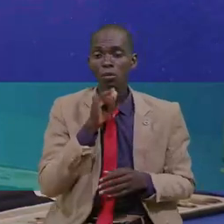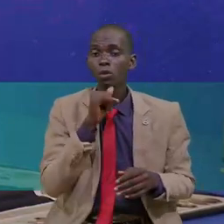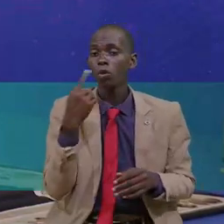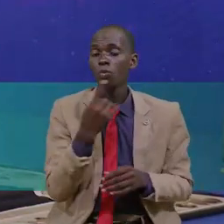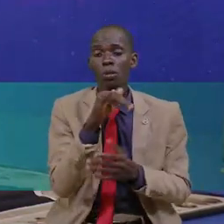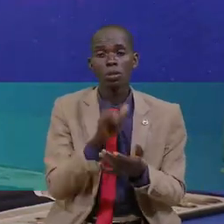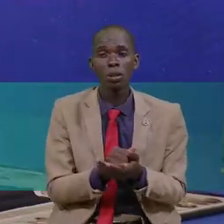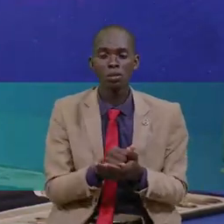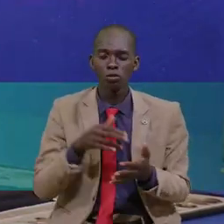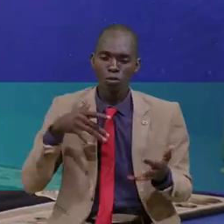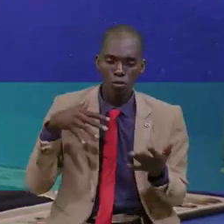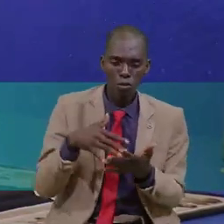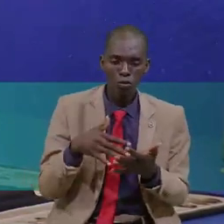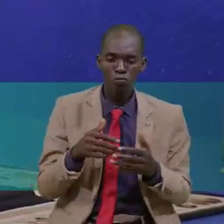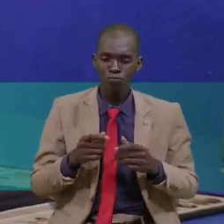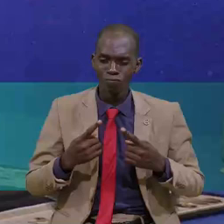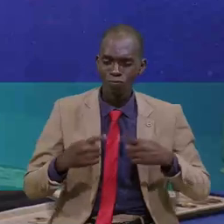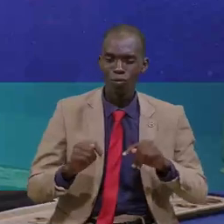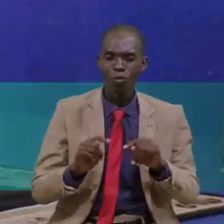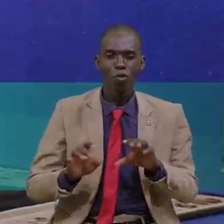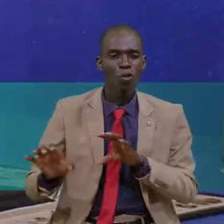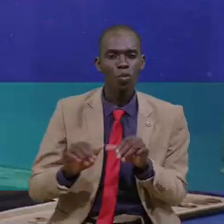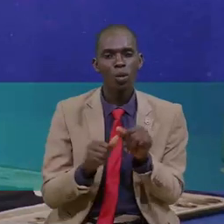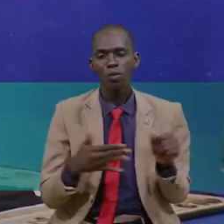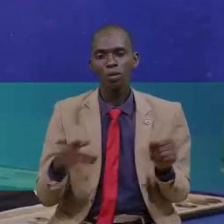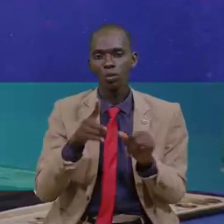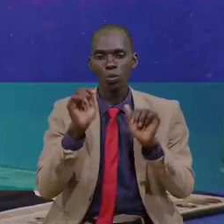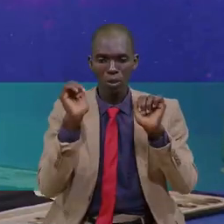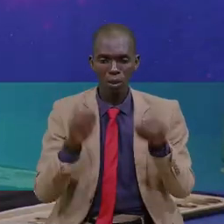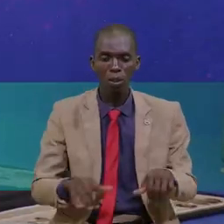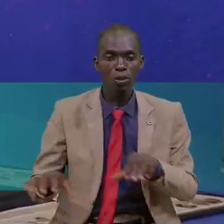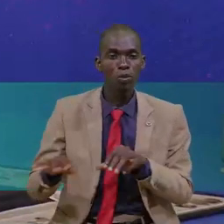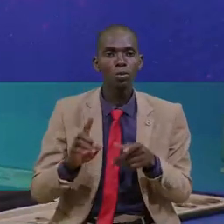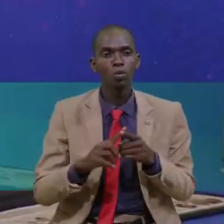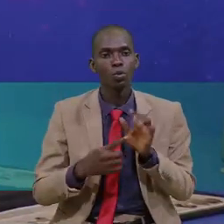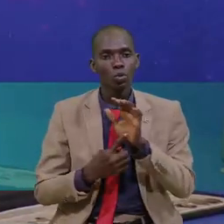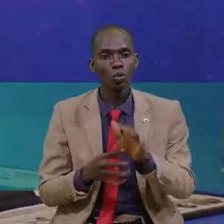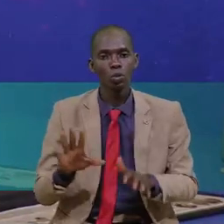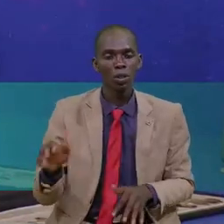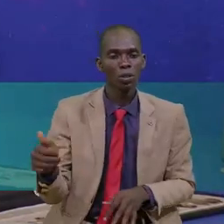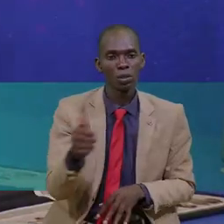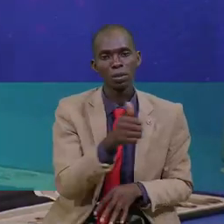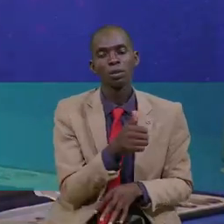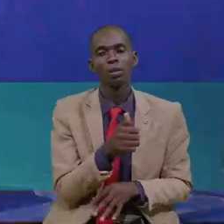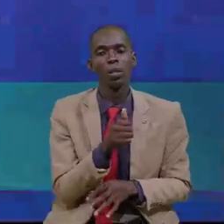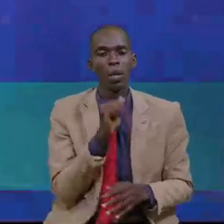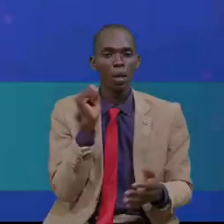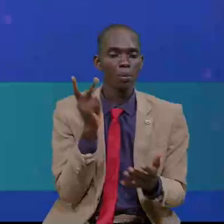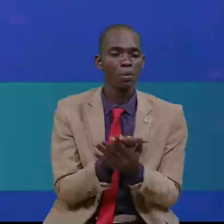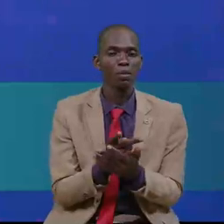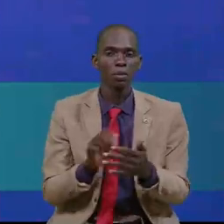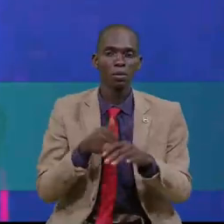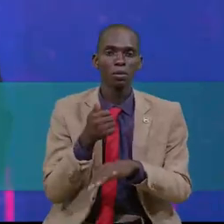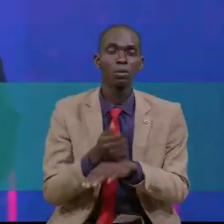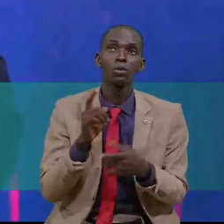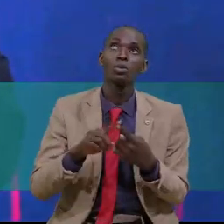ça. Étudie. Efforce-toi. Fais tout ce que tu peux faire pour te présenter devant Dieu comme un